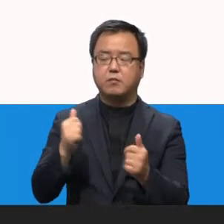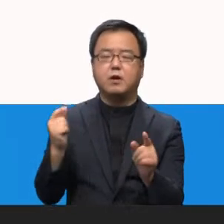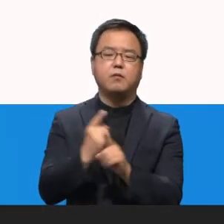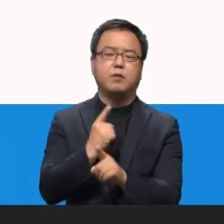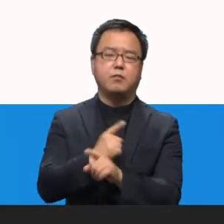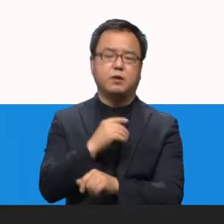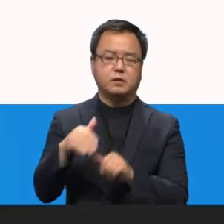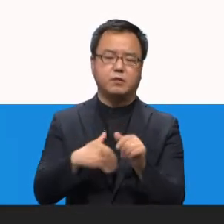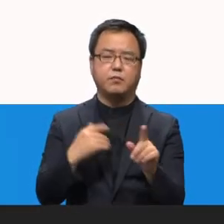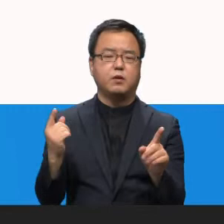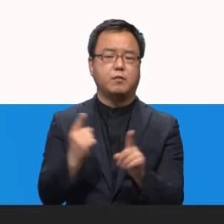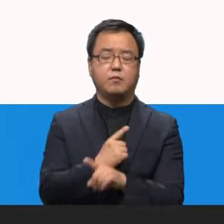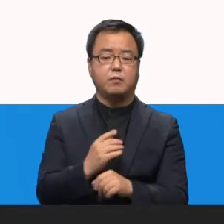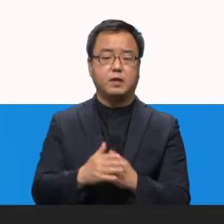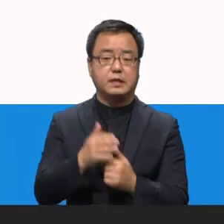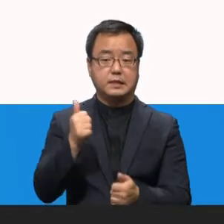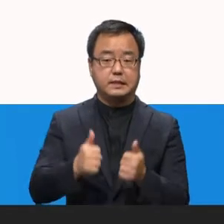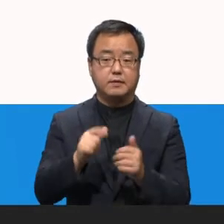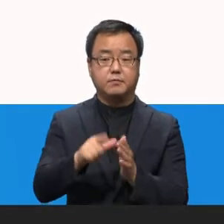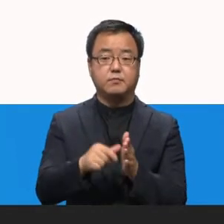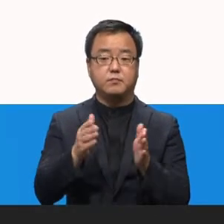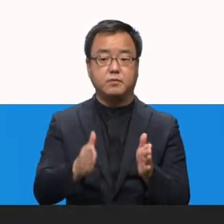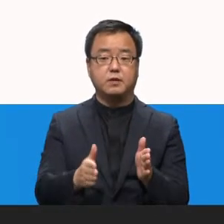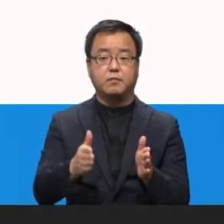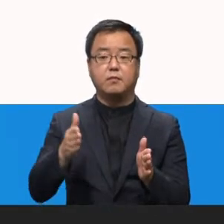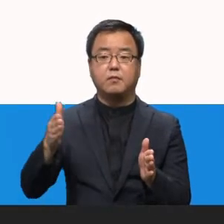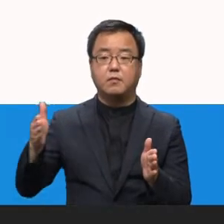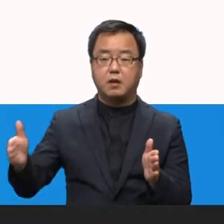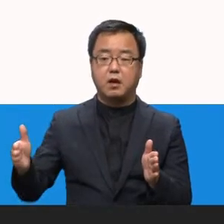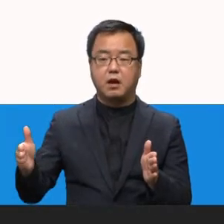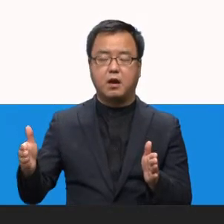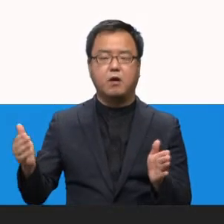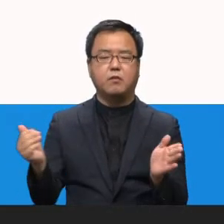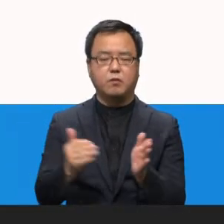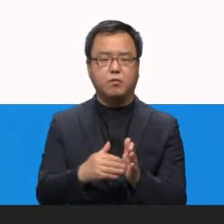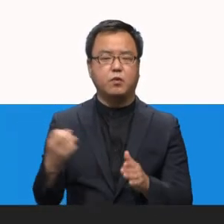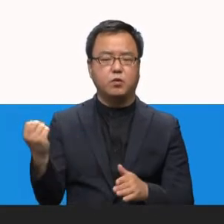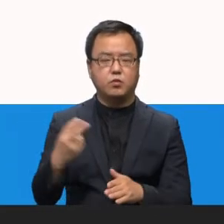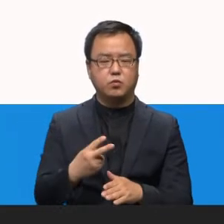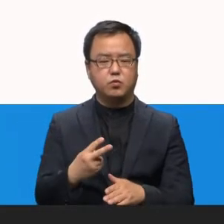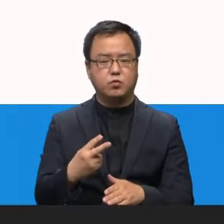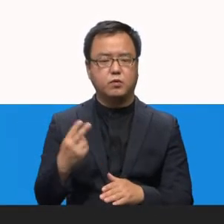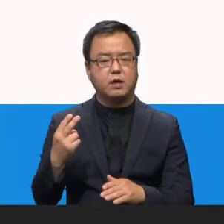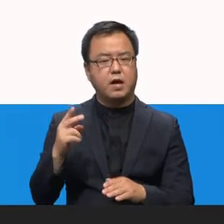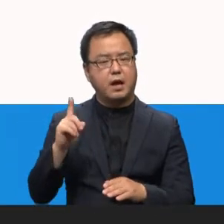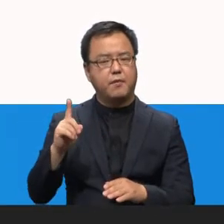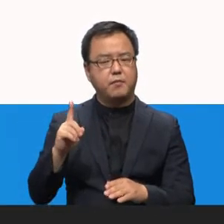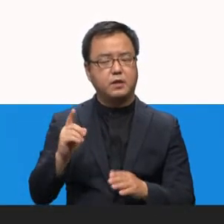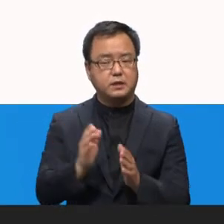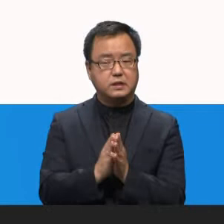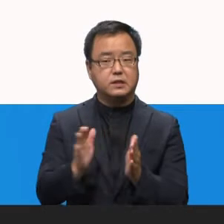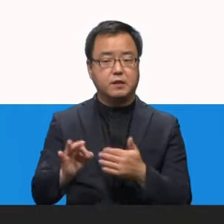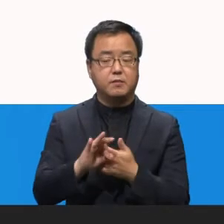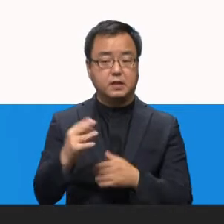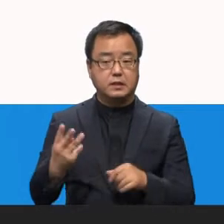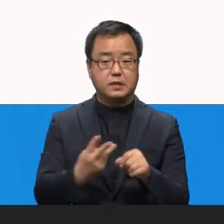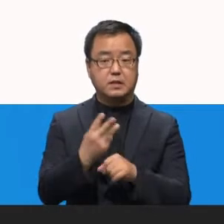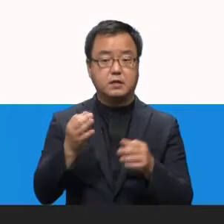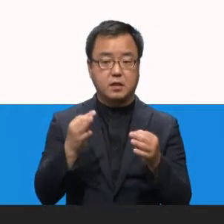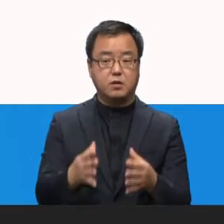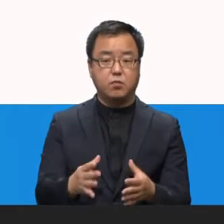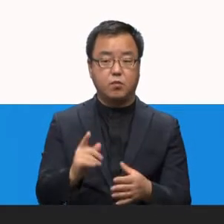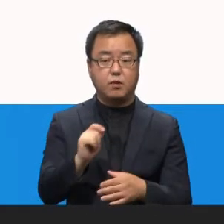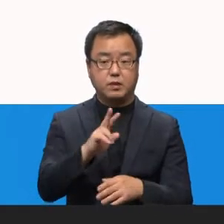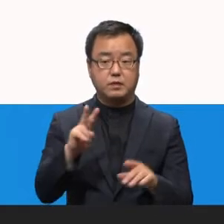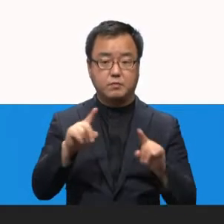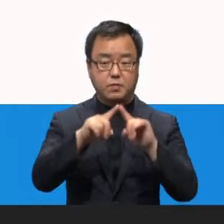2 시험 간격이 늘어나면서 전체 시험 시간이 더 길어졌고 요 일단 시작하면 3시간에 계속 모니터를 보고 있어야 한다고 합니다